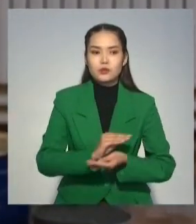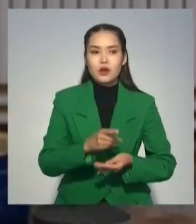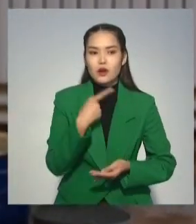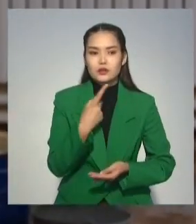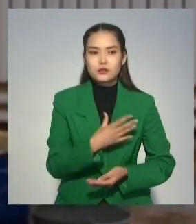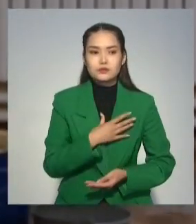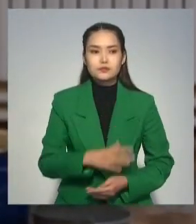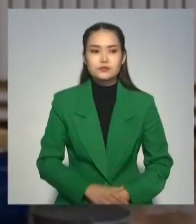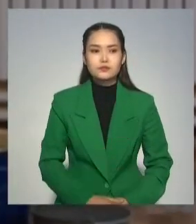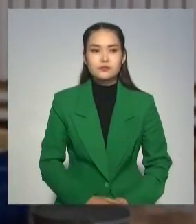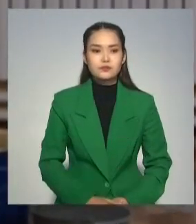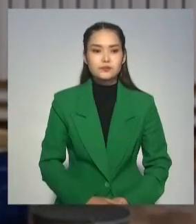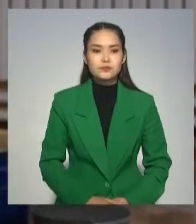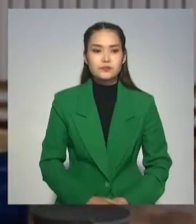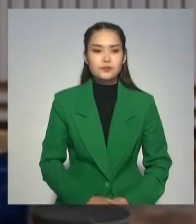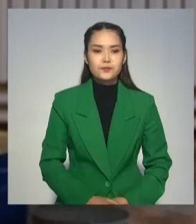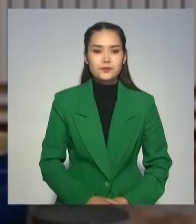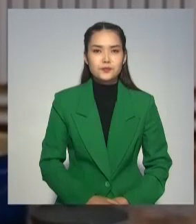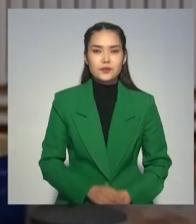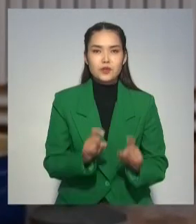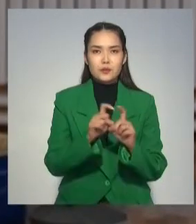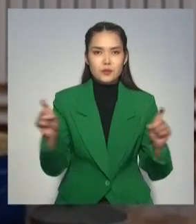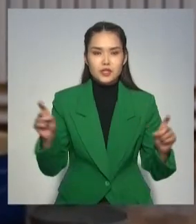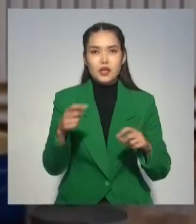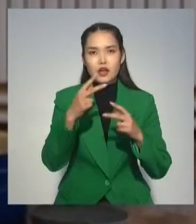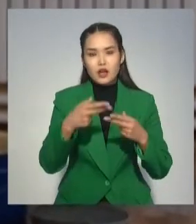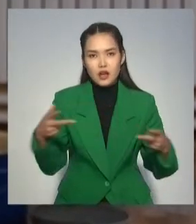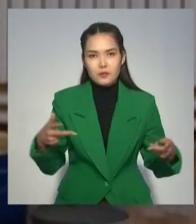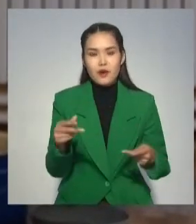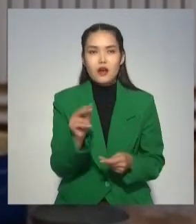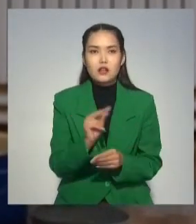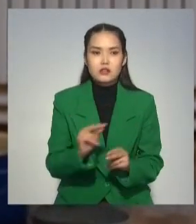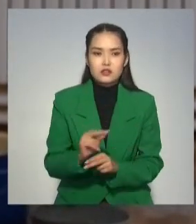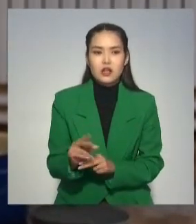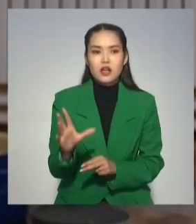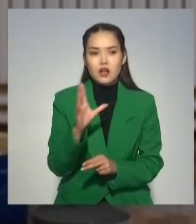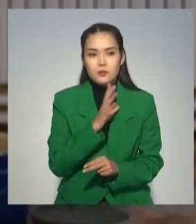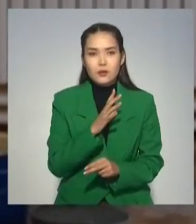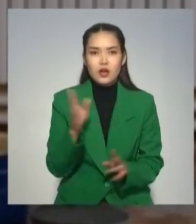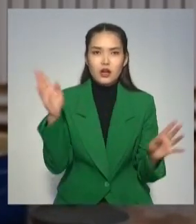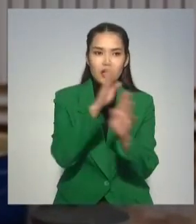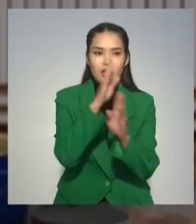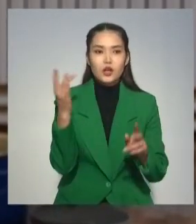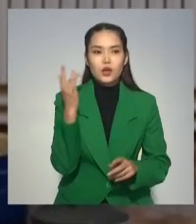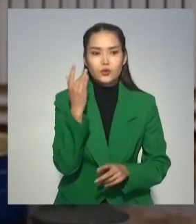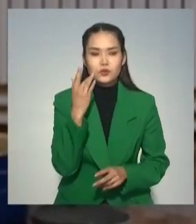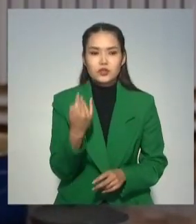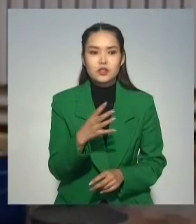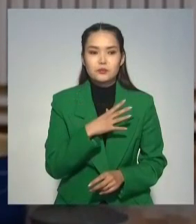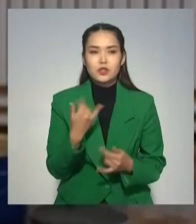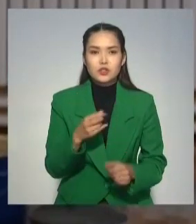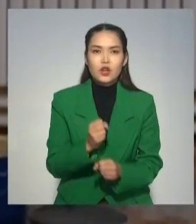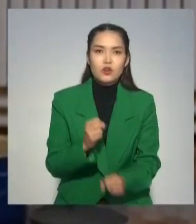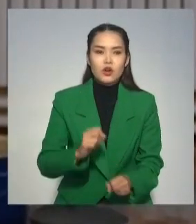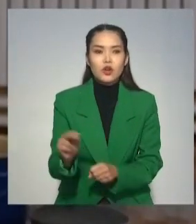обещают уже тоже на протяжении 10 лет. Мектеп ғимараты салынғанда әубаста аймақтың климаттық жағдайы ескерілмеген. Бізге мектепті күрделі